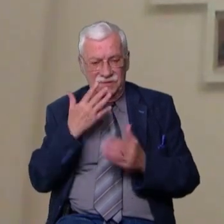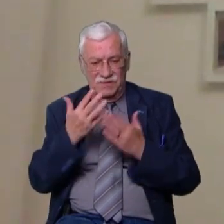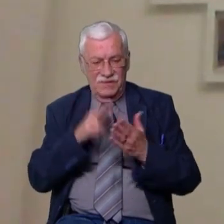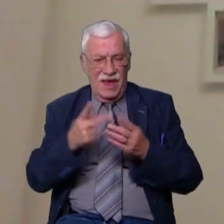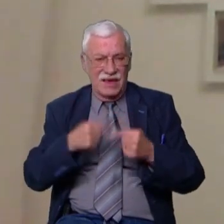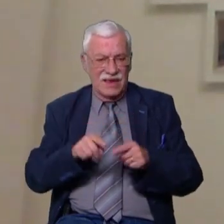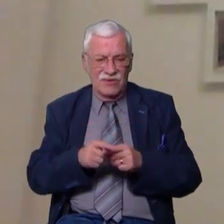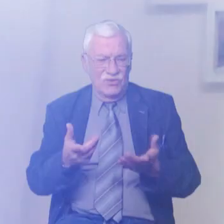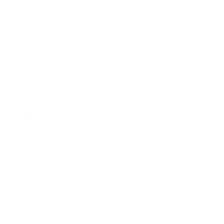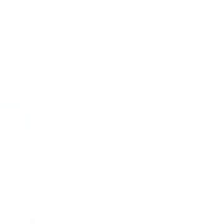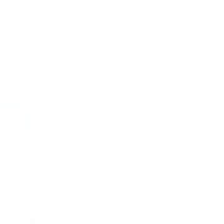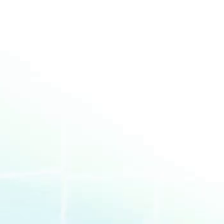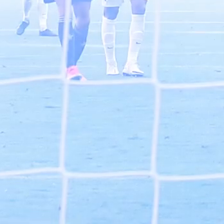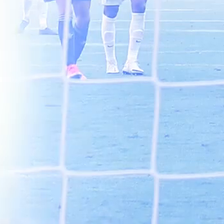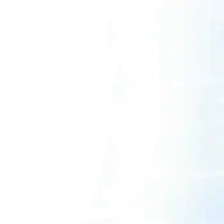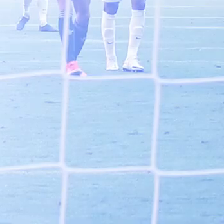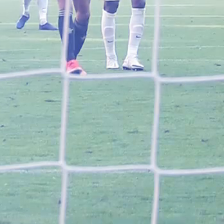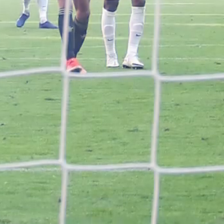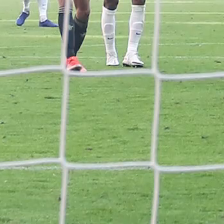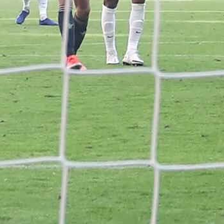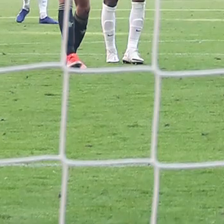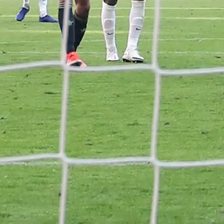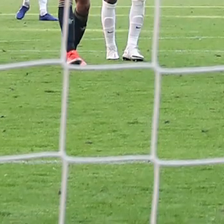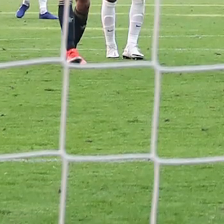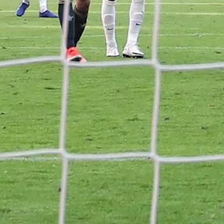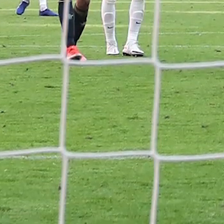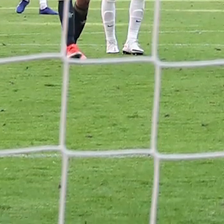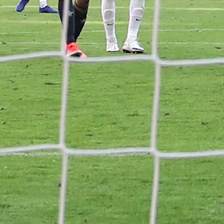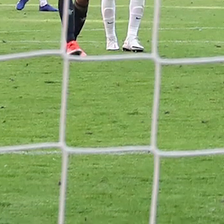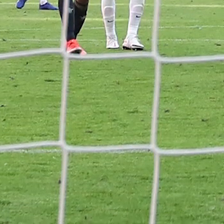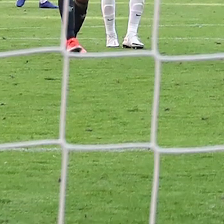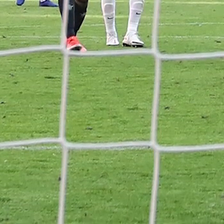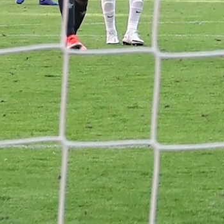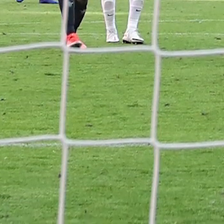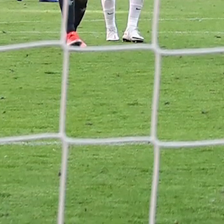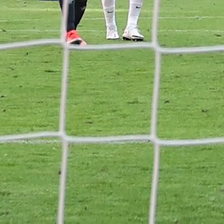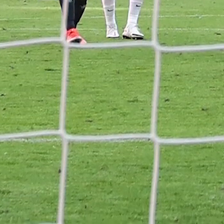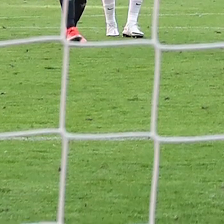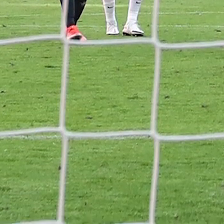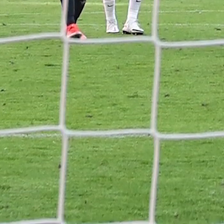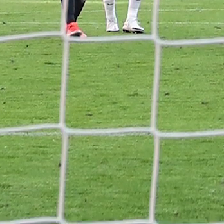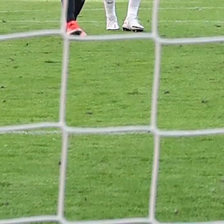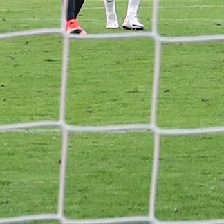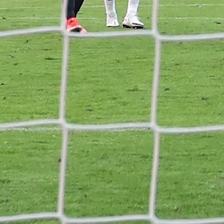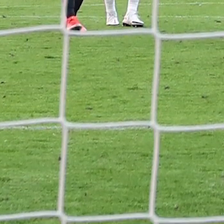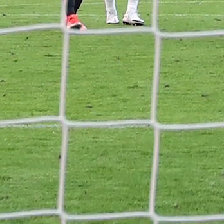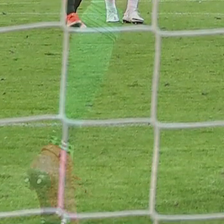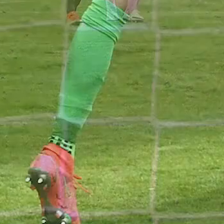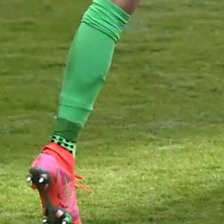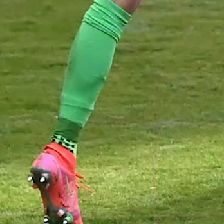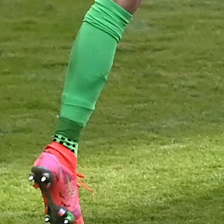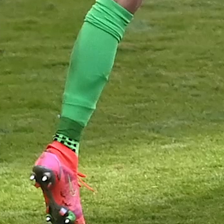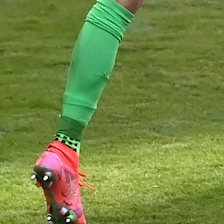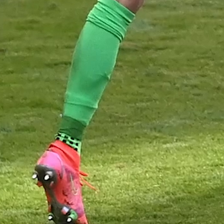zespół bundesligowy i tak nie możemy zagrać w drugiej połowie. W drugiej połowie zagraliśmy trochę lepiej, ale to też nie jest tak, że my się nastawiliśmy tylko na